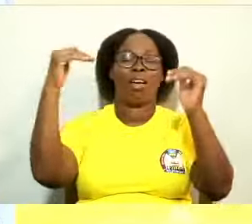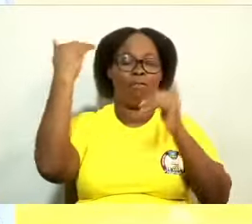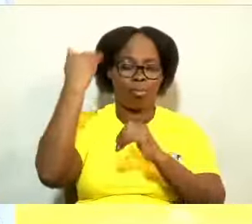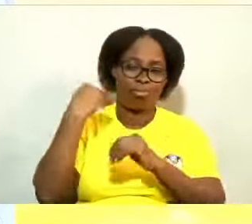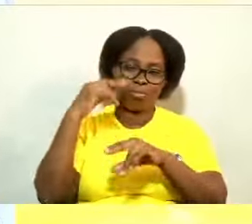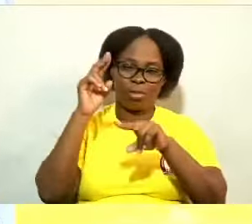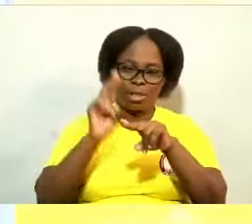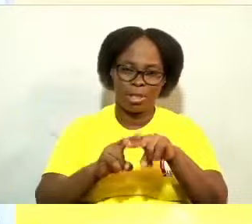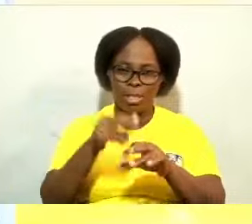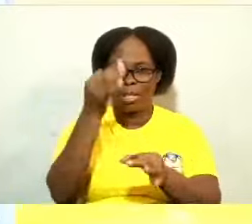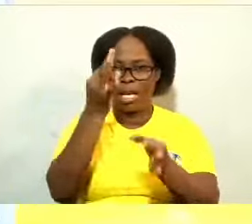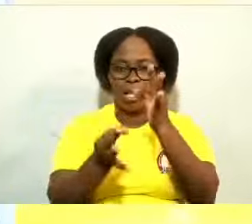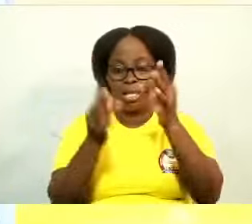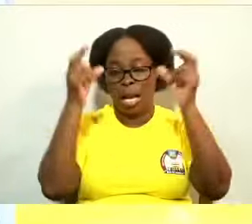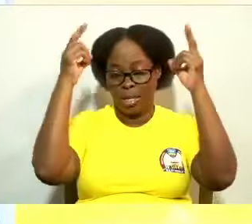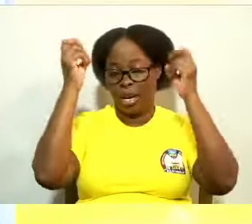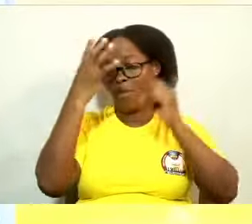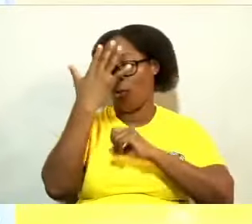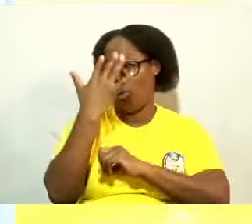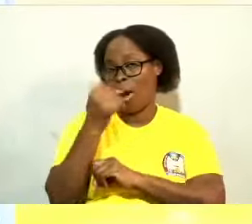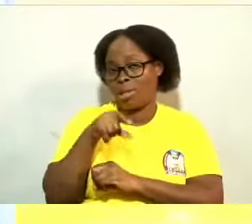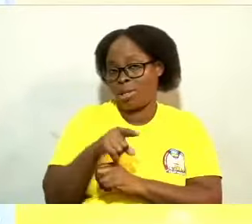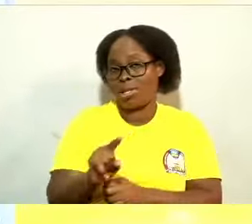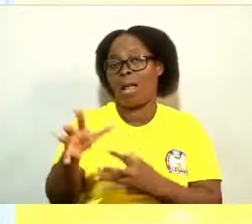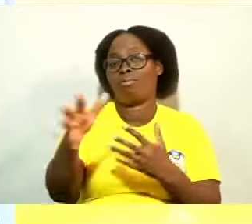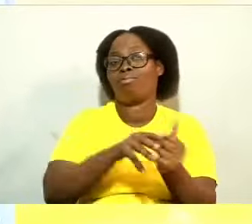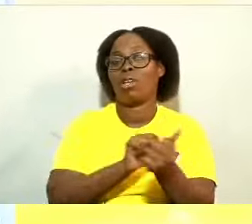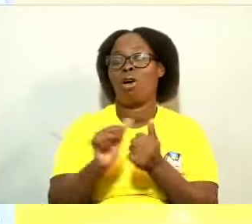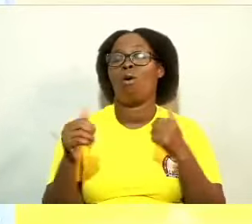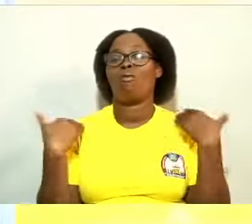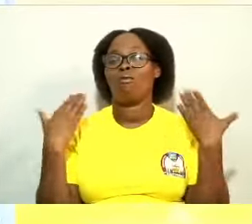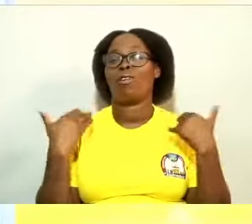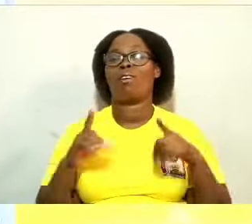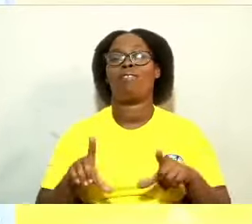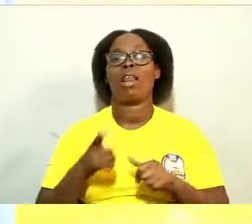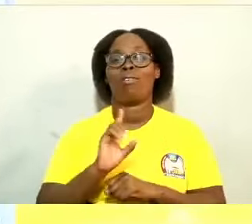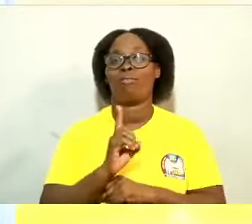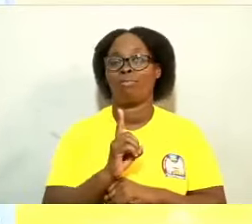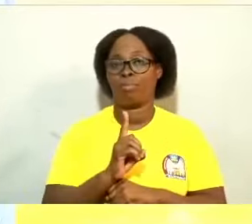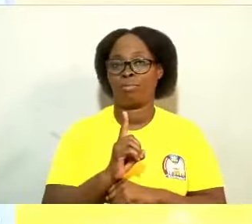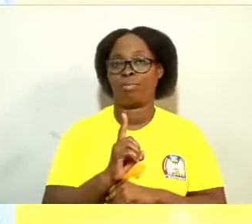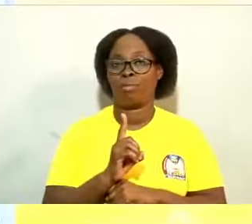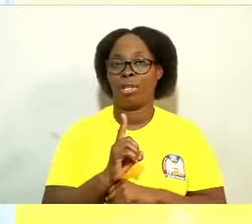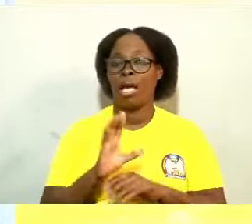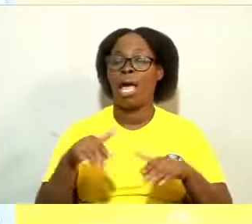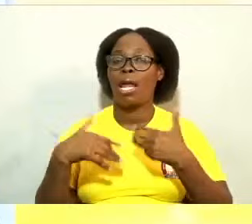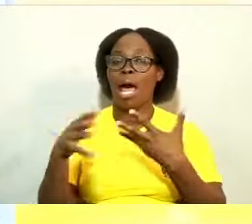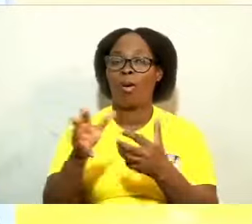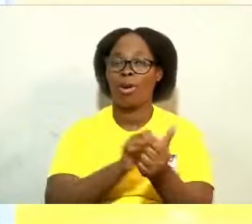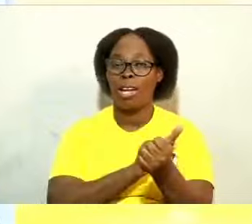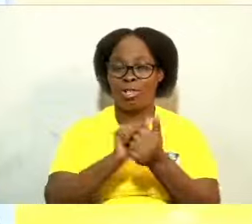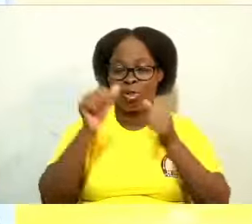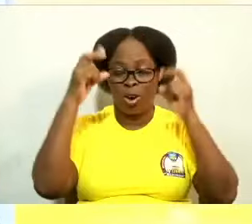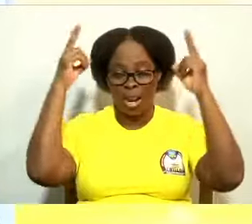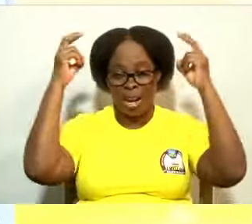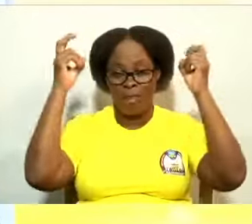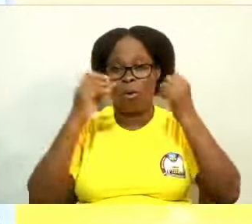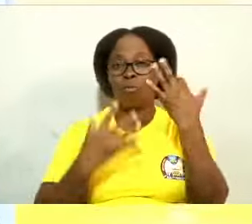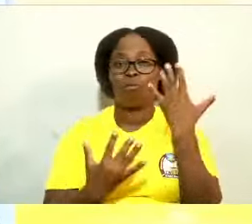yeye ataangamizwa milele hata kuwepo, na namna ya kumwangamiza,